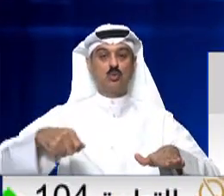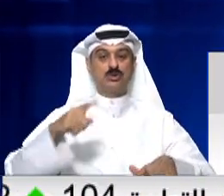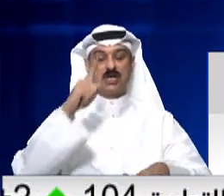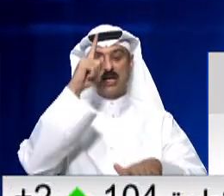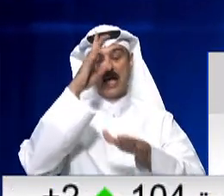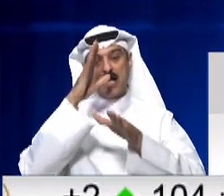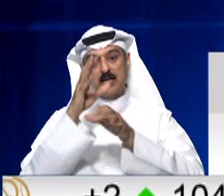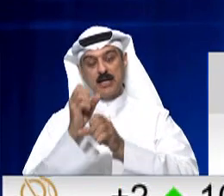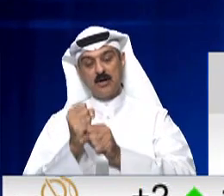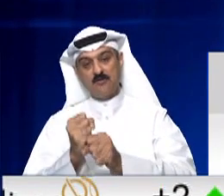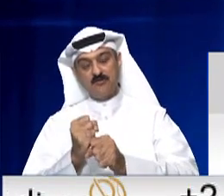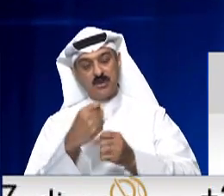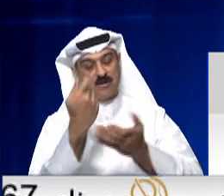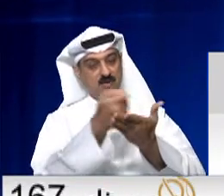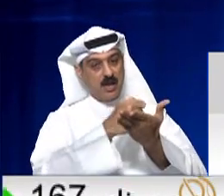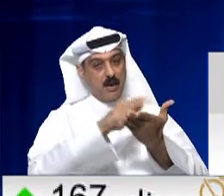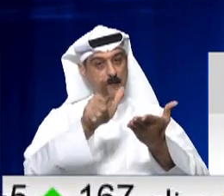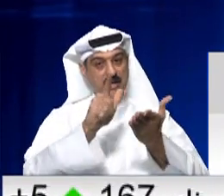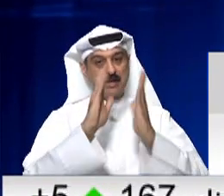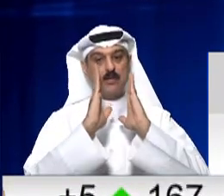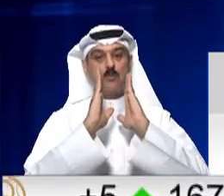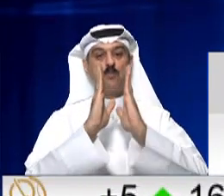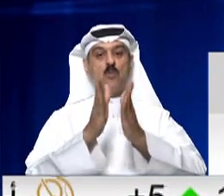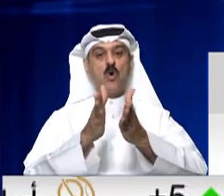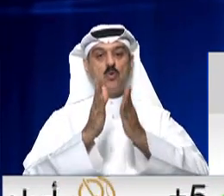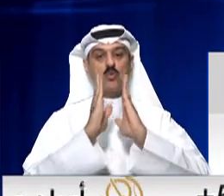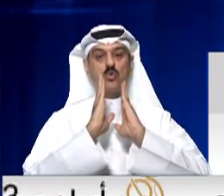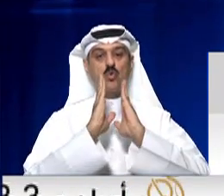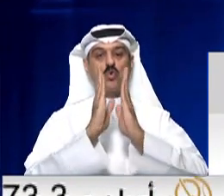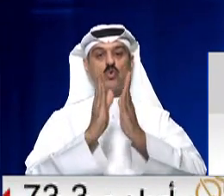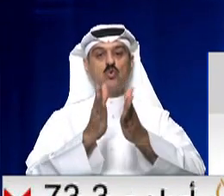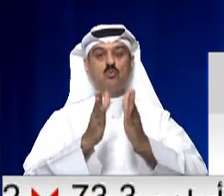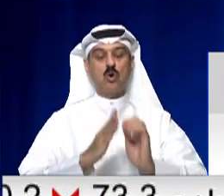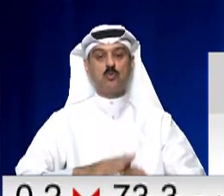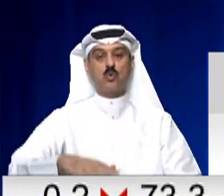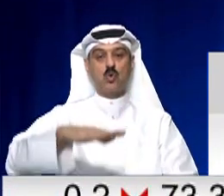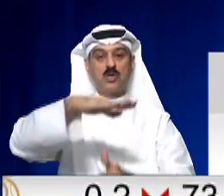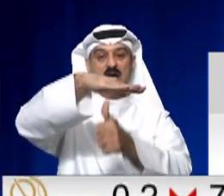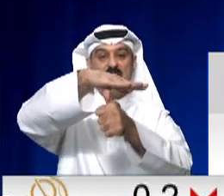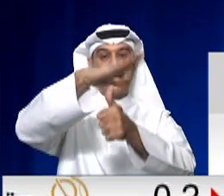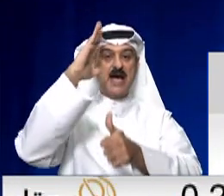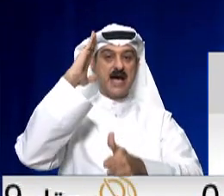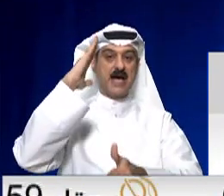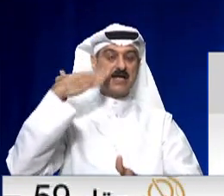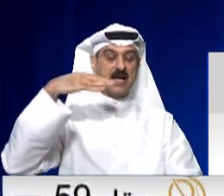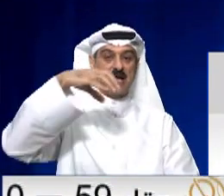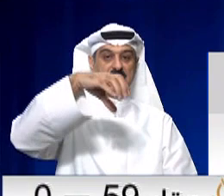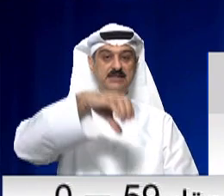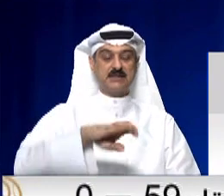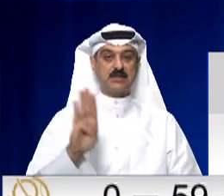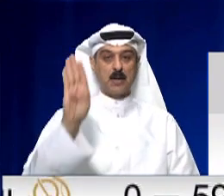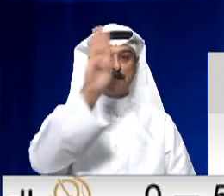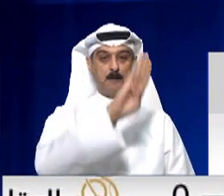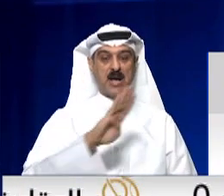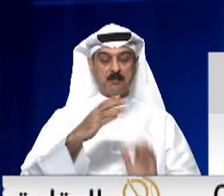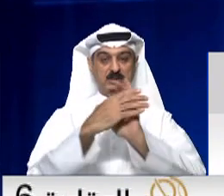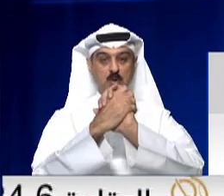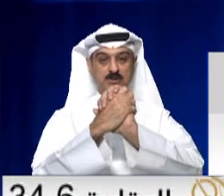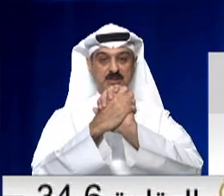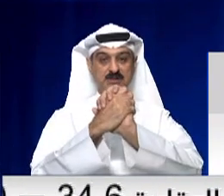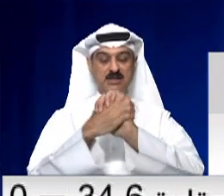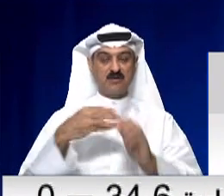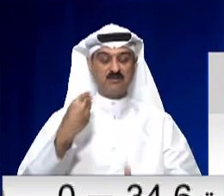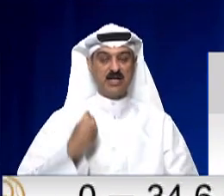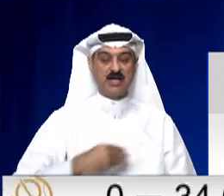رئيس مجلس الوزراء حفظه الله ببرق تهنئه الى فخامه الرئيسه ساندرا ماسون رئيسه جمهوريه باربادوس الصديقه